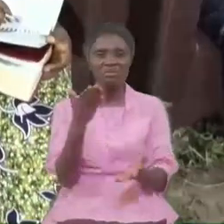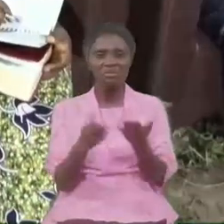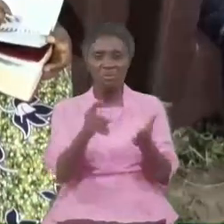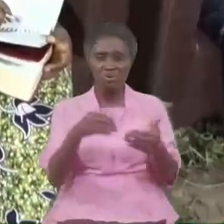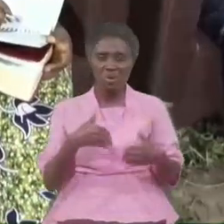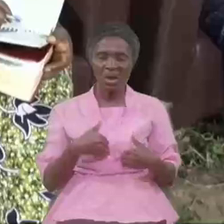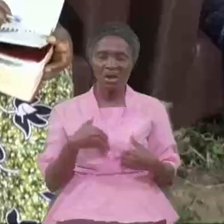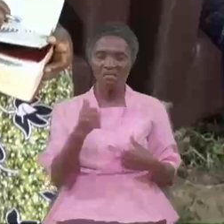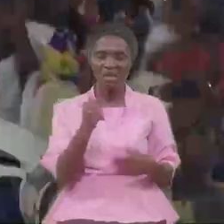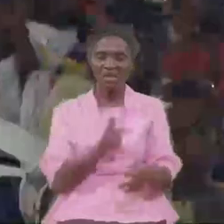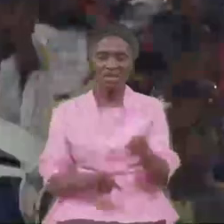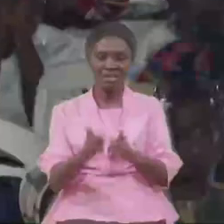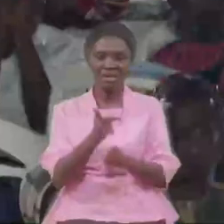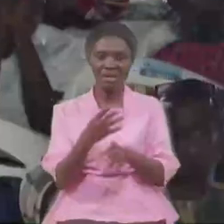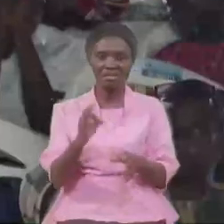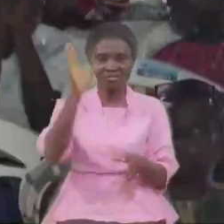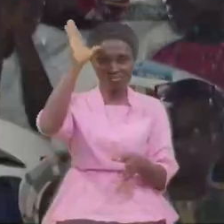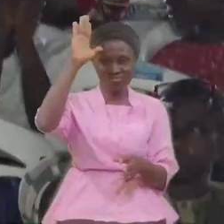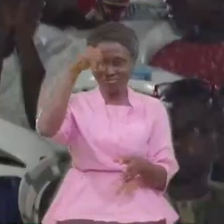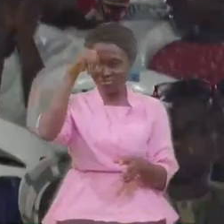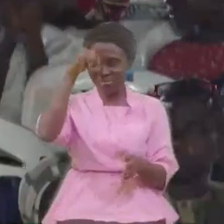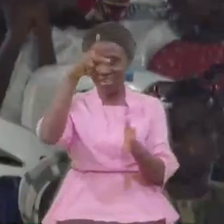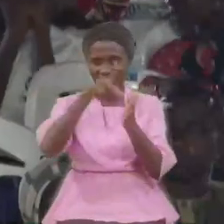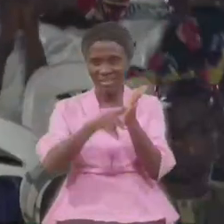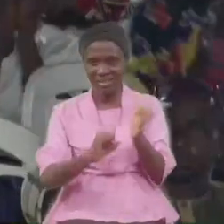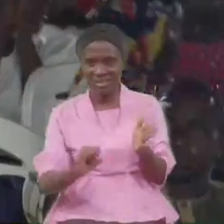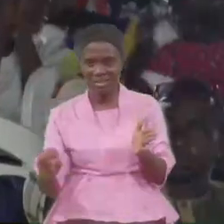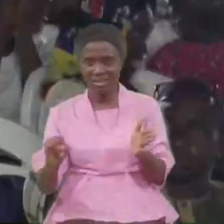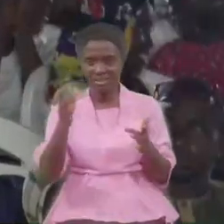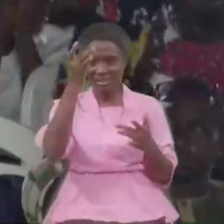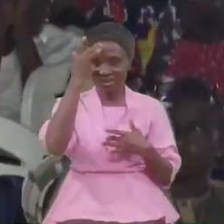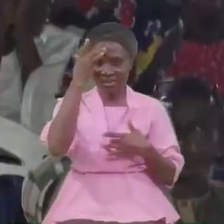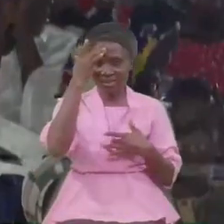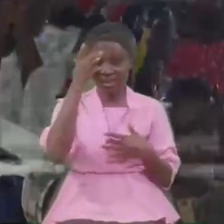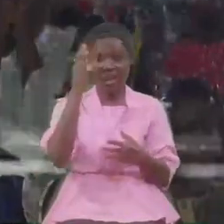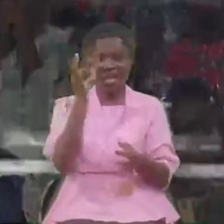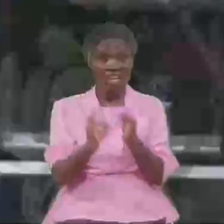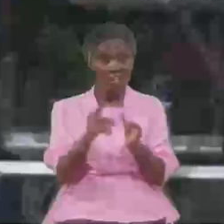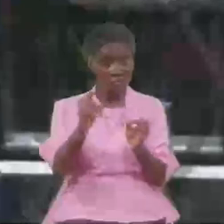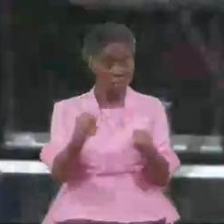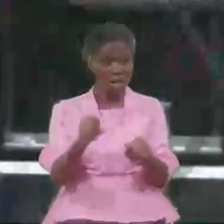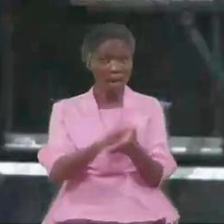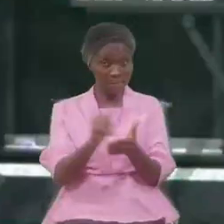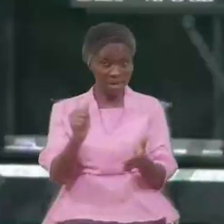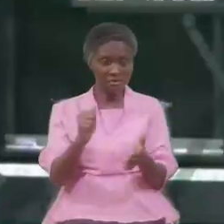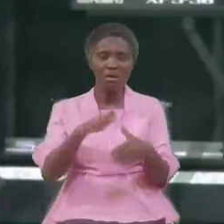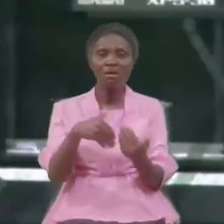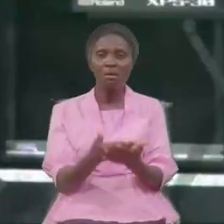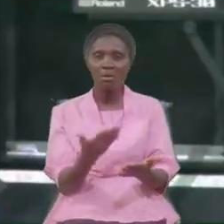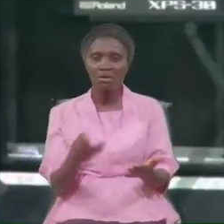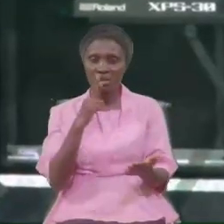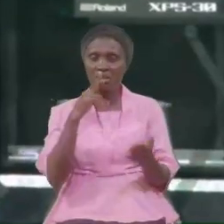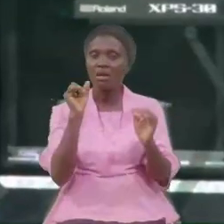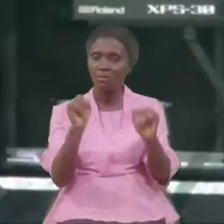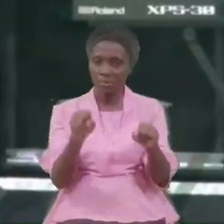Vous êtes sur le point de mourir d'une maladie mortelle. Si vous pouvez croire, tout est